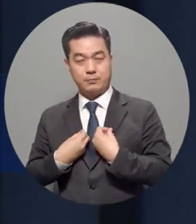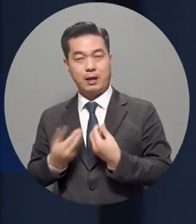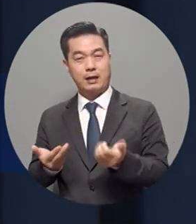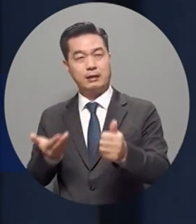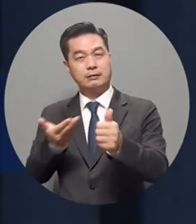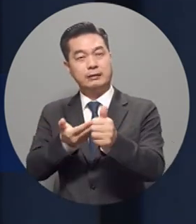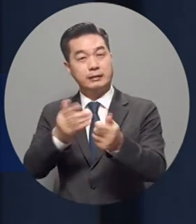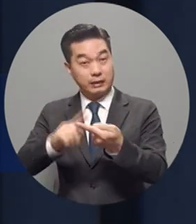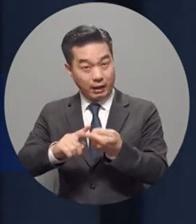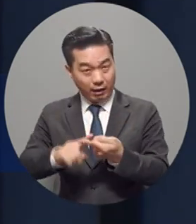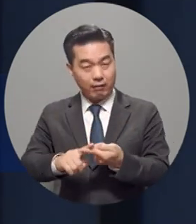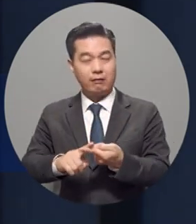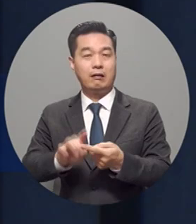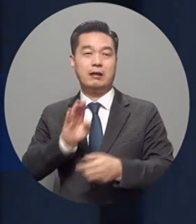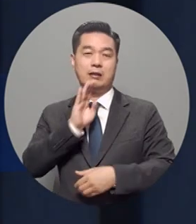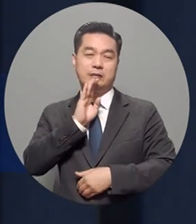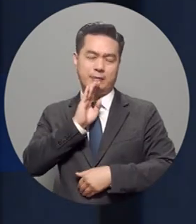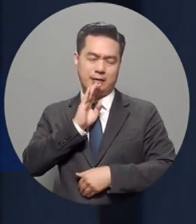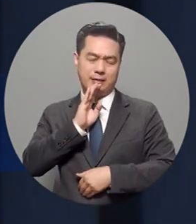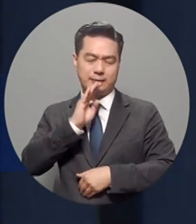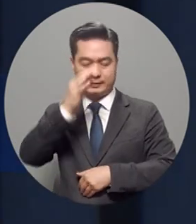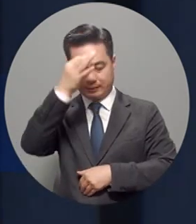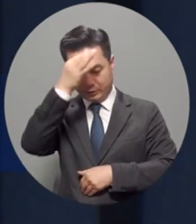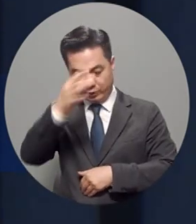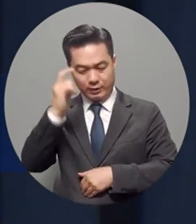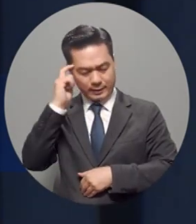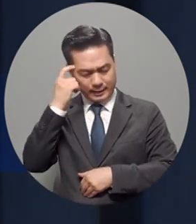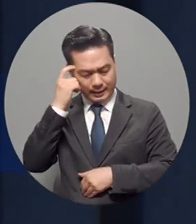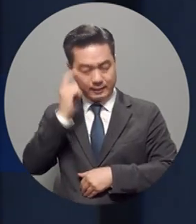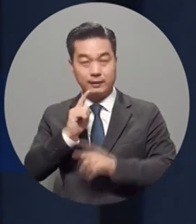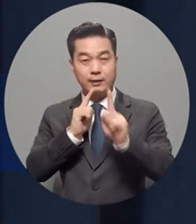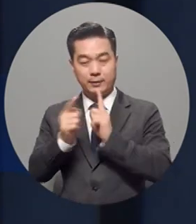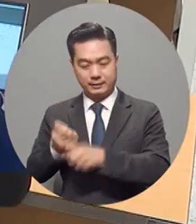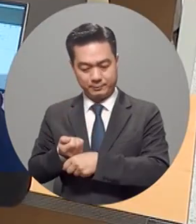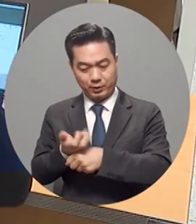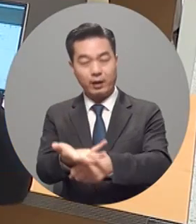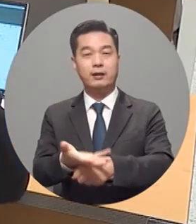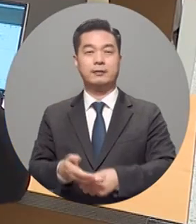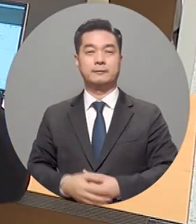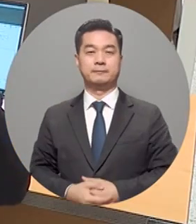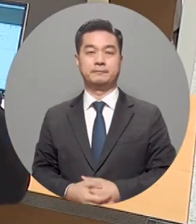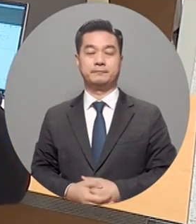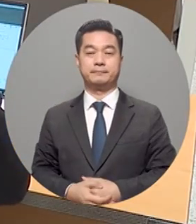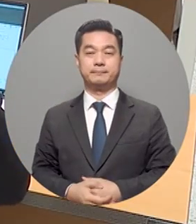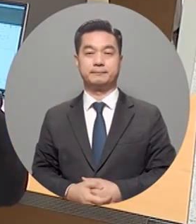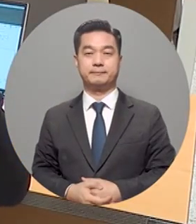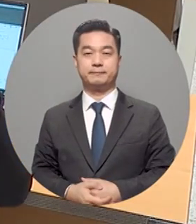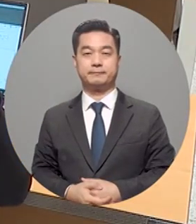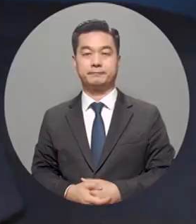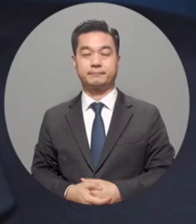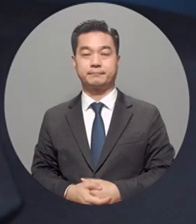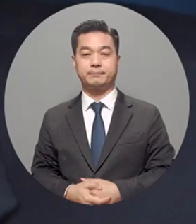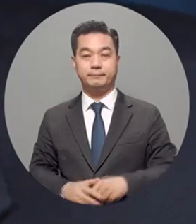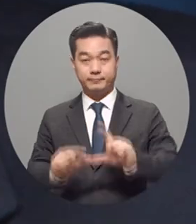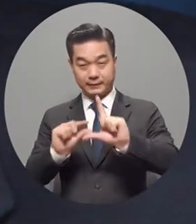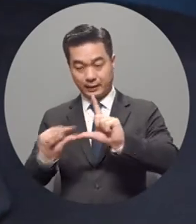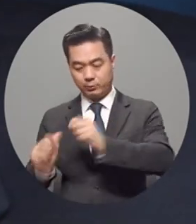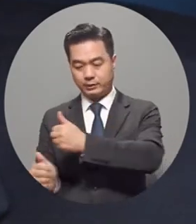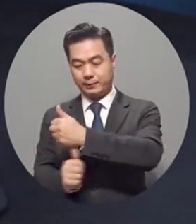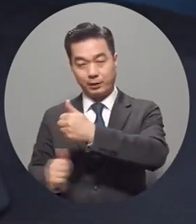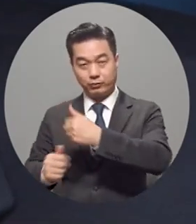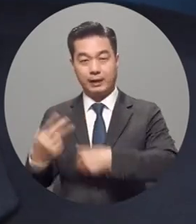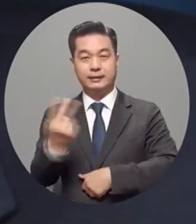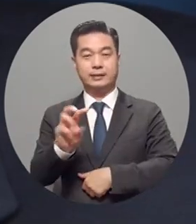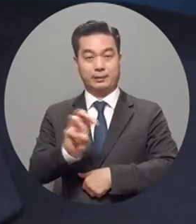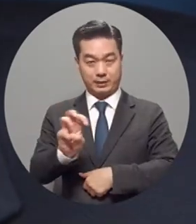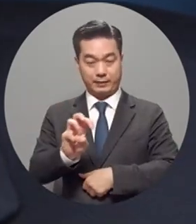대해서 정말 죄송하다는 말씀을 드립니다. 일부 참모들과 2030